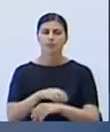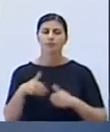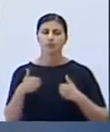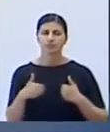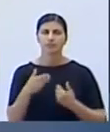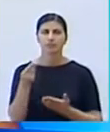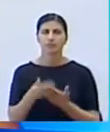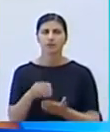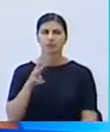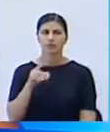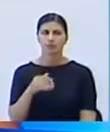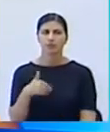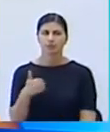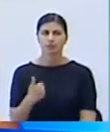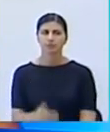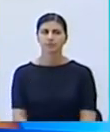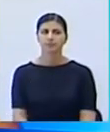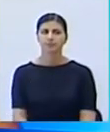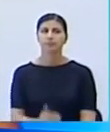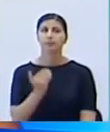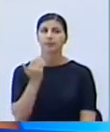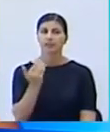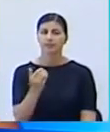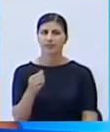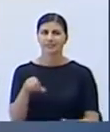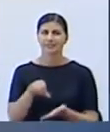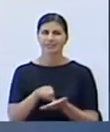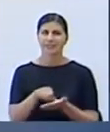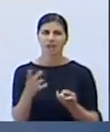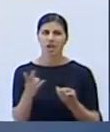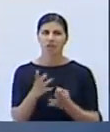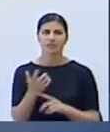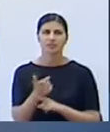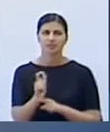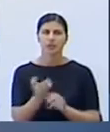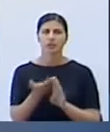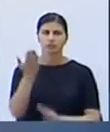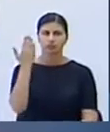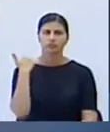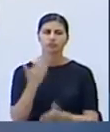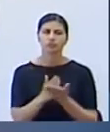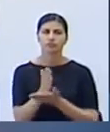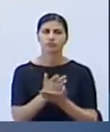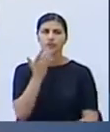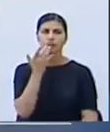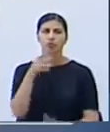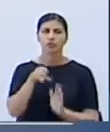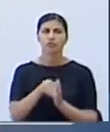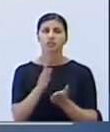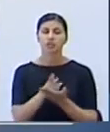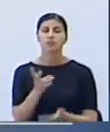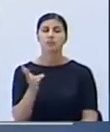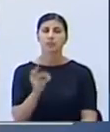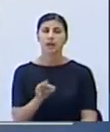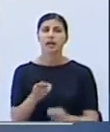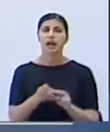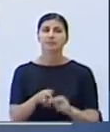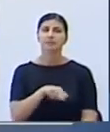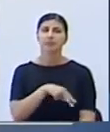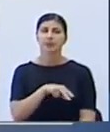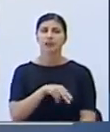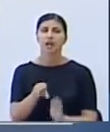მამკა. მოგესალმებით ბატონ მამკა. თქვენ წარდგენა ასე თქვა არ გჭირდება ძალიან დიდი ხანია პოლიტიკაში ხართ. თუმცა ამ